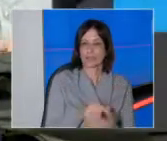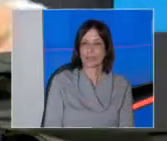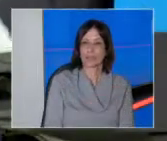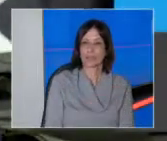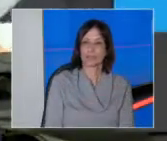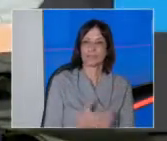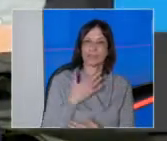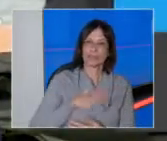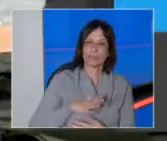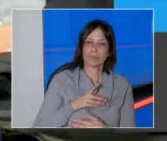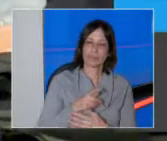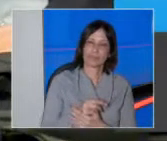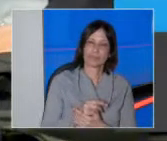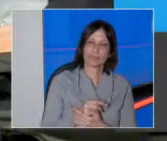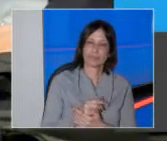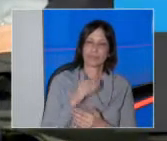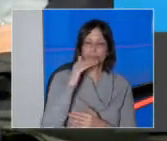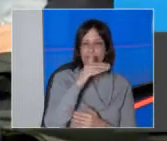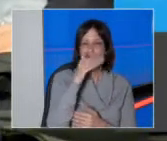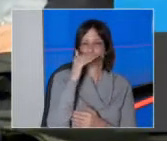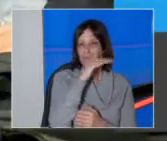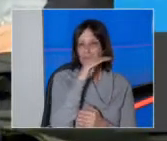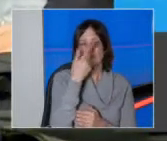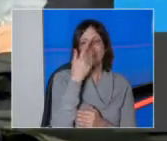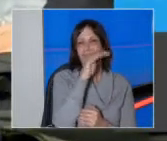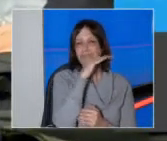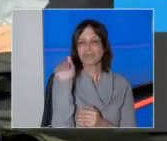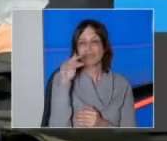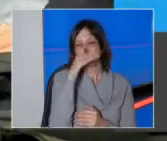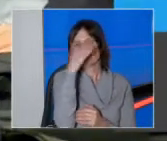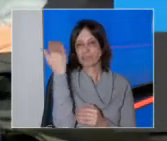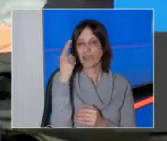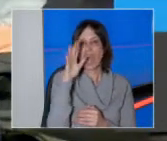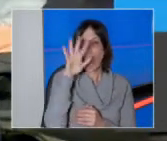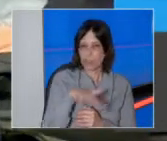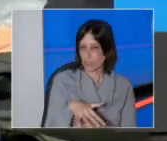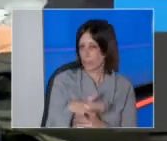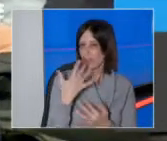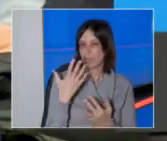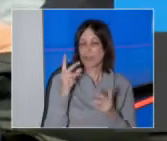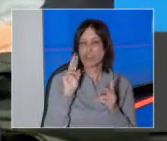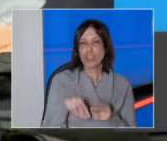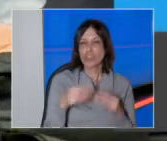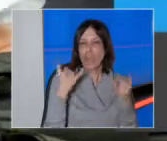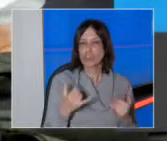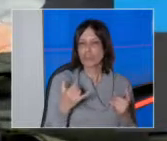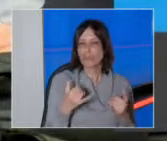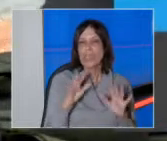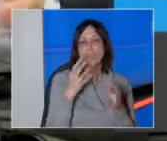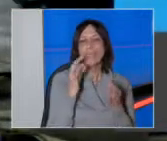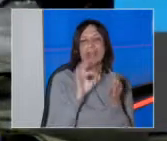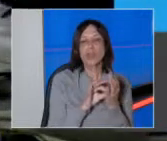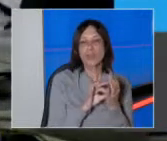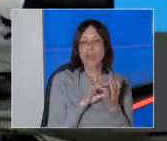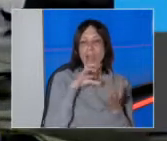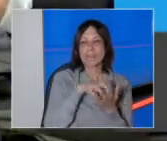להגיע שהרף הוא 5,000 כאז יקרוס. כמה שומעים יש עכשיו? אפשר. אם הנתון המרכזי